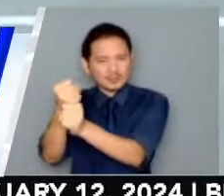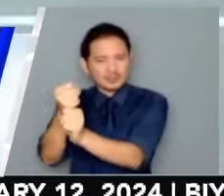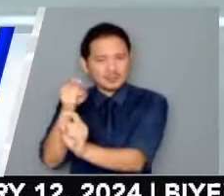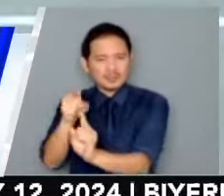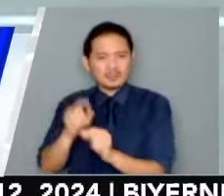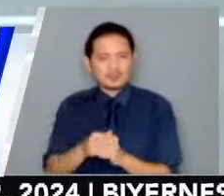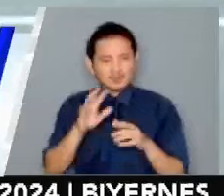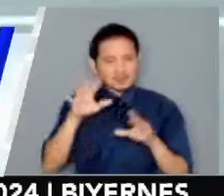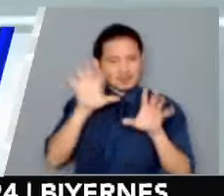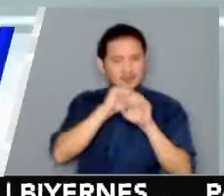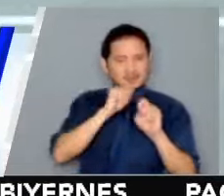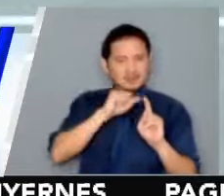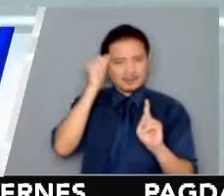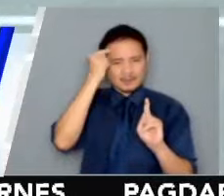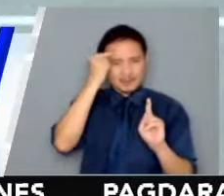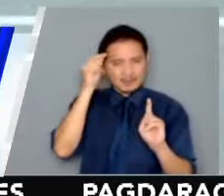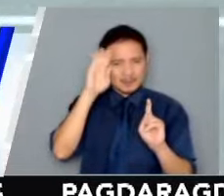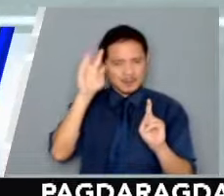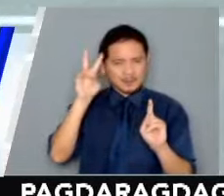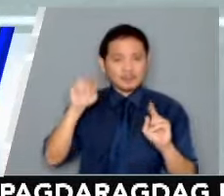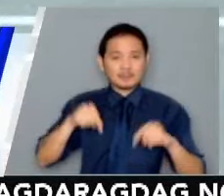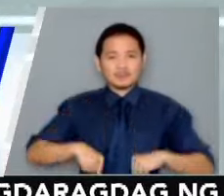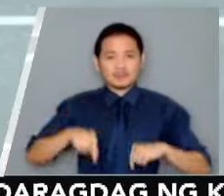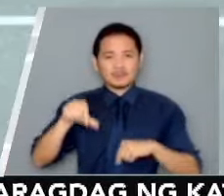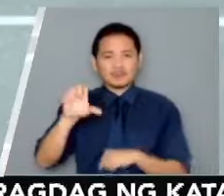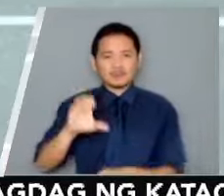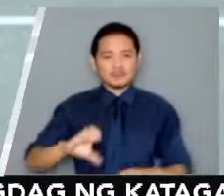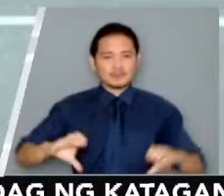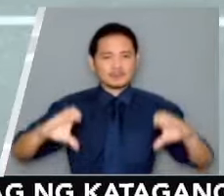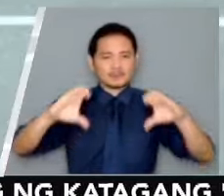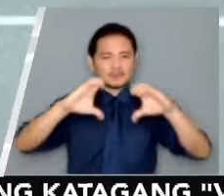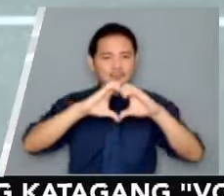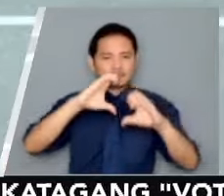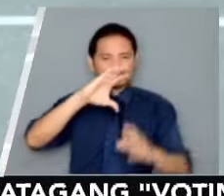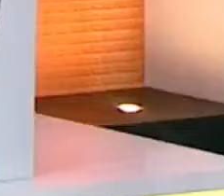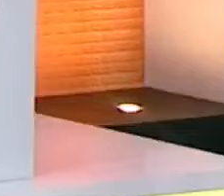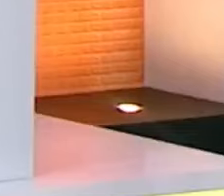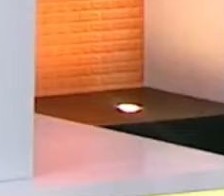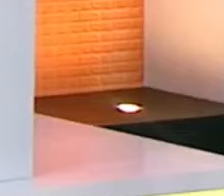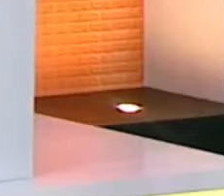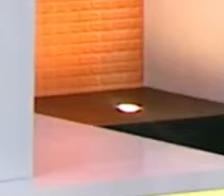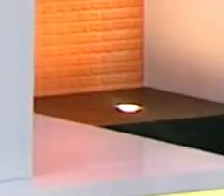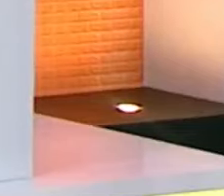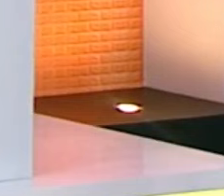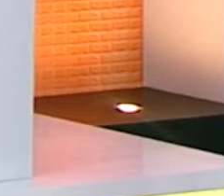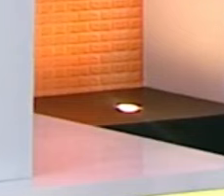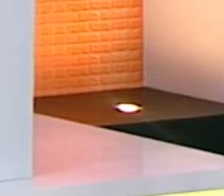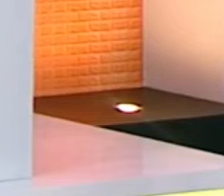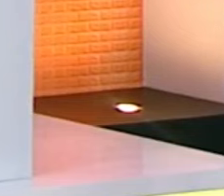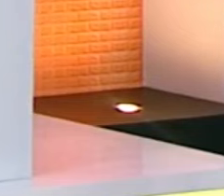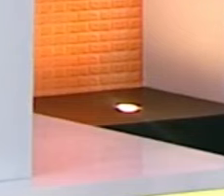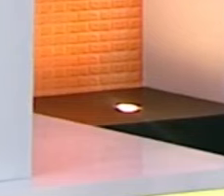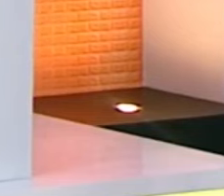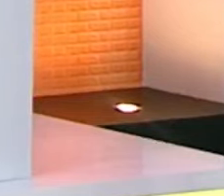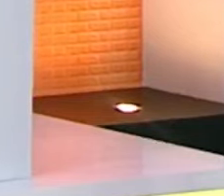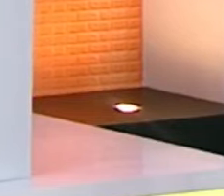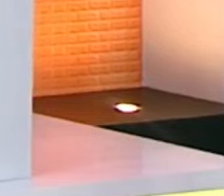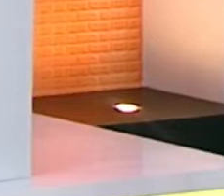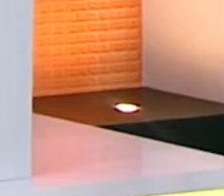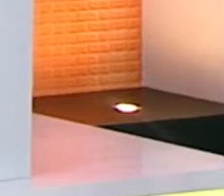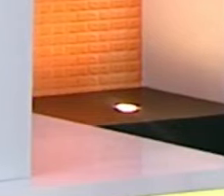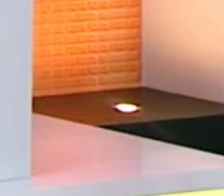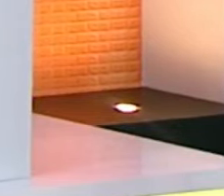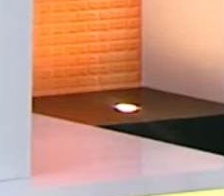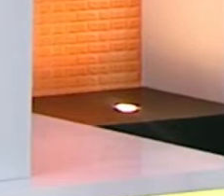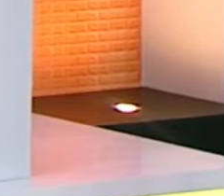ang unang balita mula rito sa Quezon City. Bam Alegre para sa GMA Integrated News. Kapuso, para laging una ka sa mga balita, bisitahin